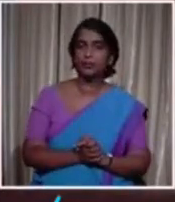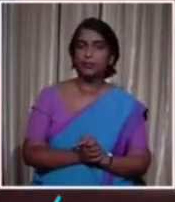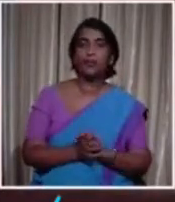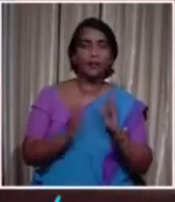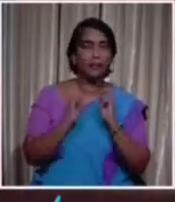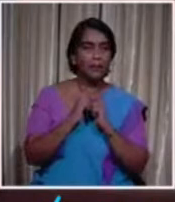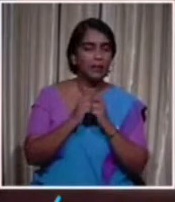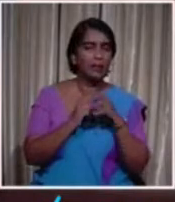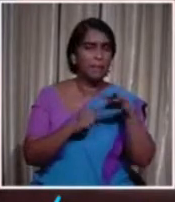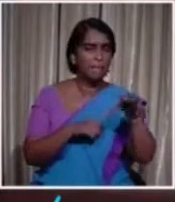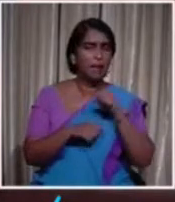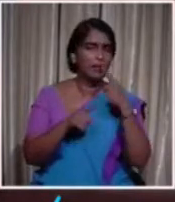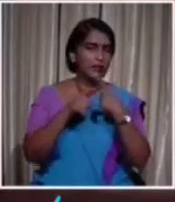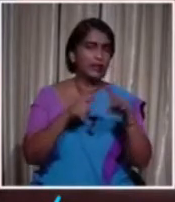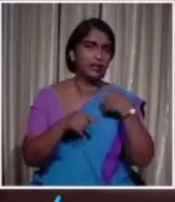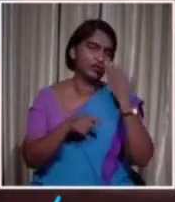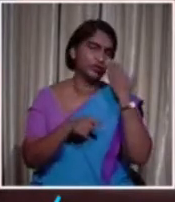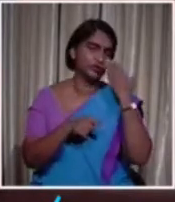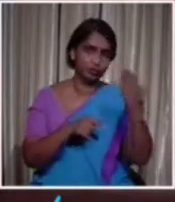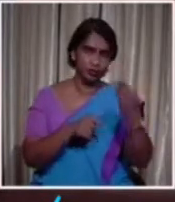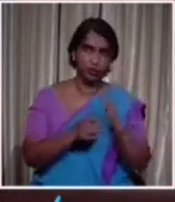අර්බුදය පාවිච්චි කරන එක විතරයි අපිට පේන්නේ